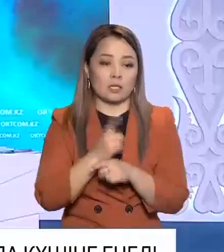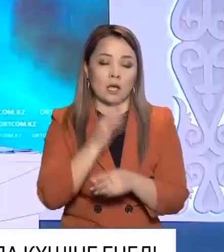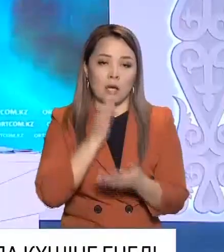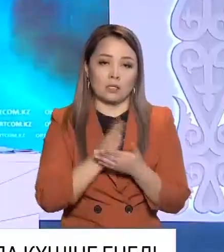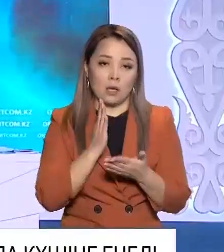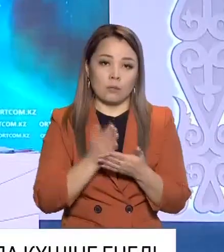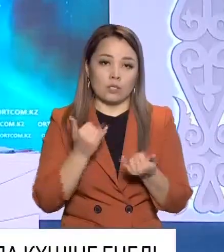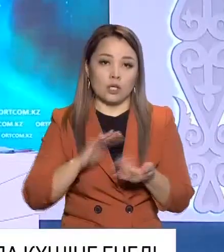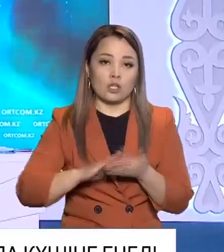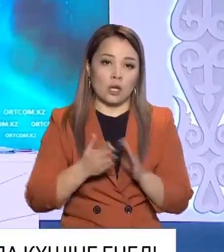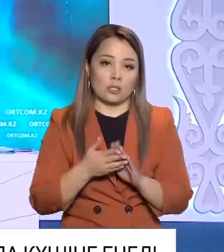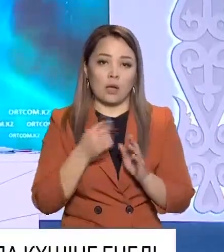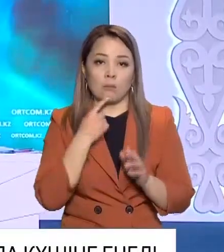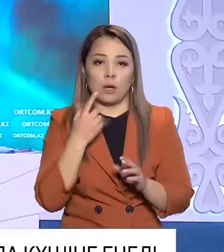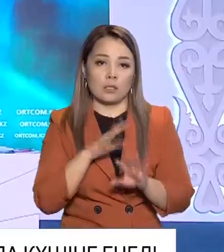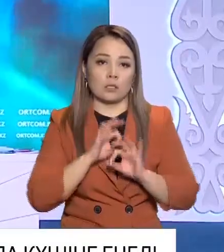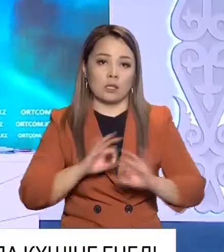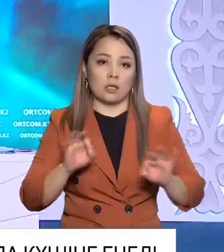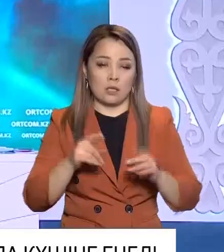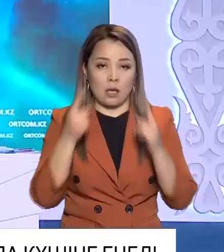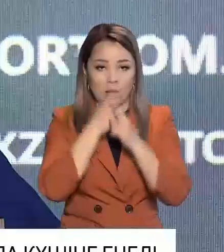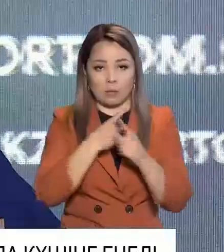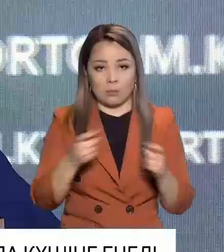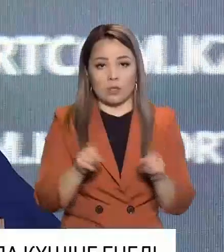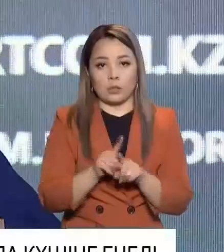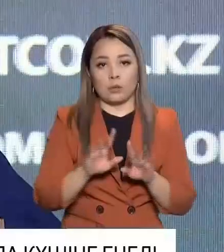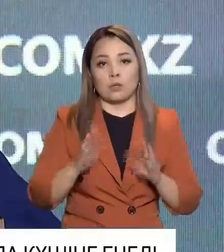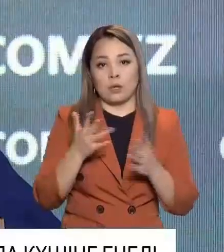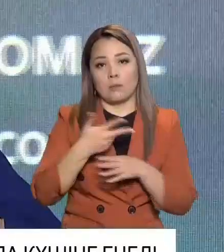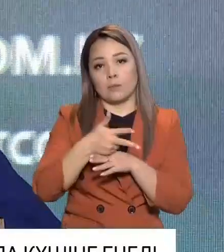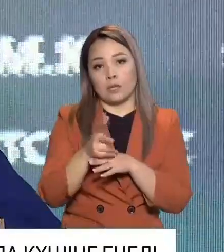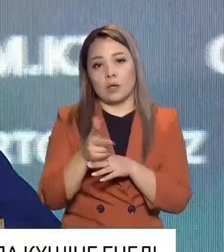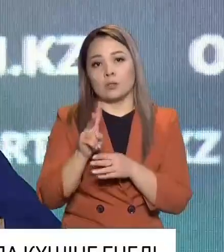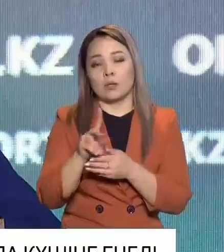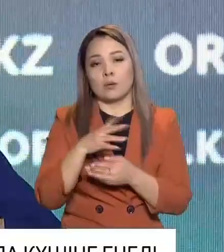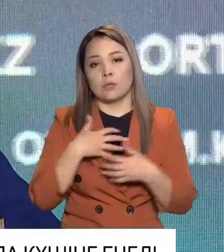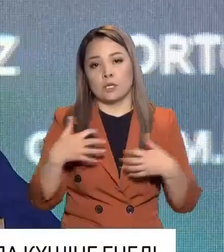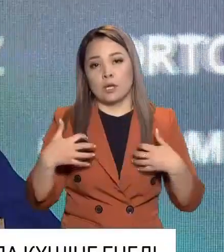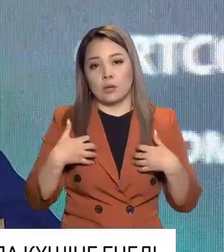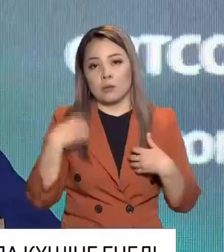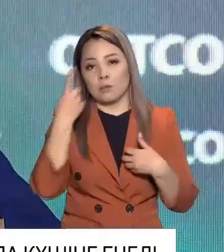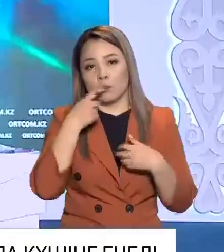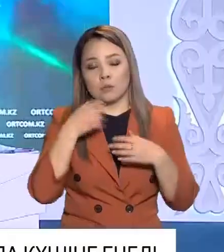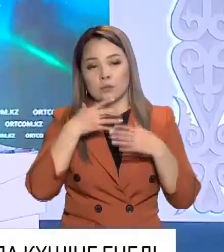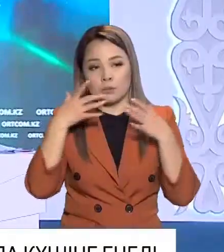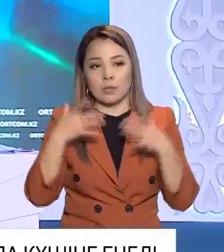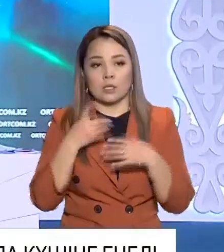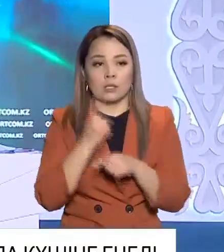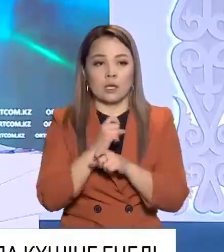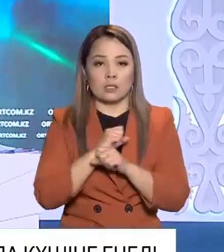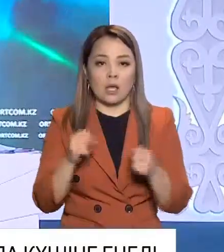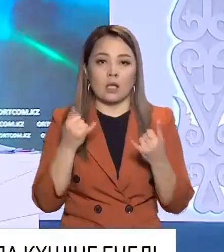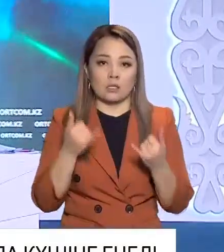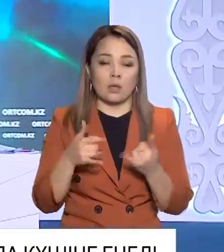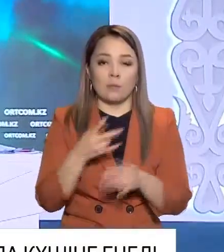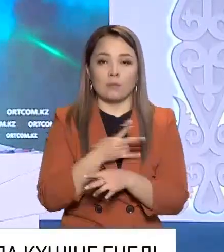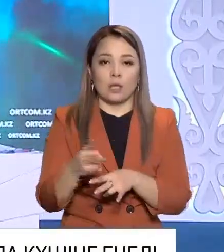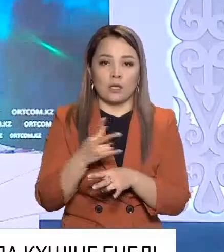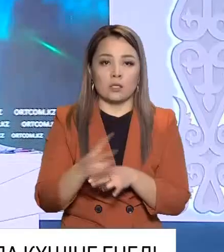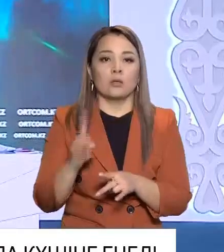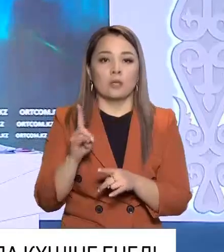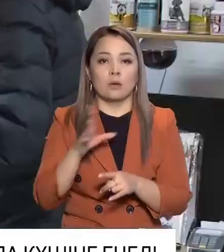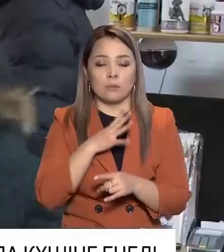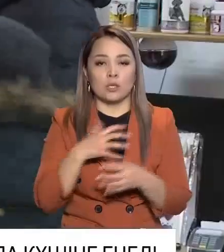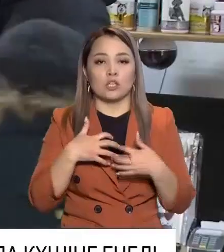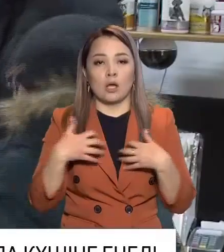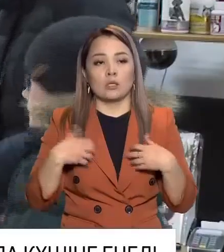салынады. Жағдайды баяндау мақсатында ақпарат таратылса, бейне жазбадағы жануардың бетін бүркемелеу керек. Қоғамға зияны бар иесіз